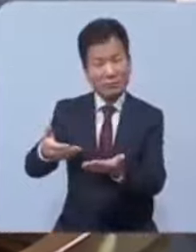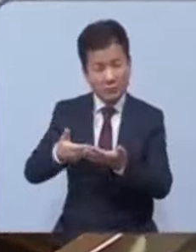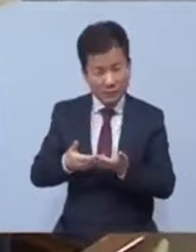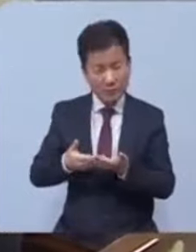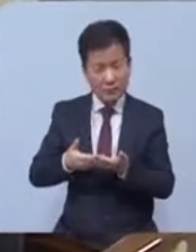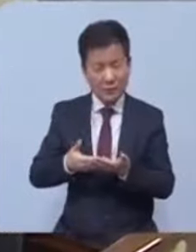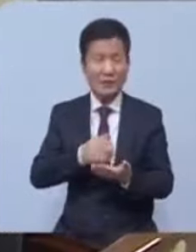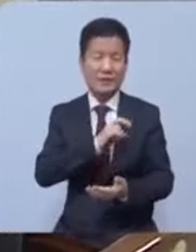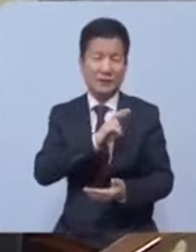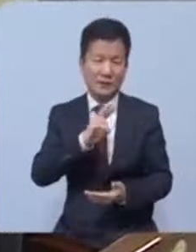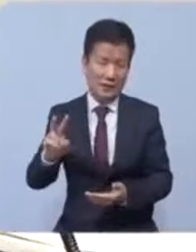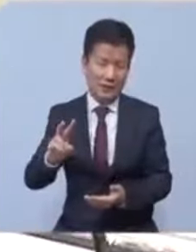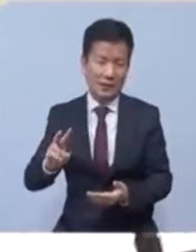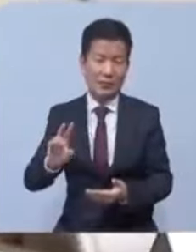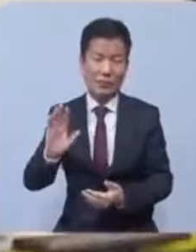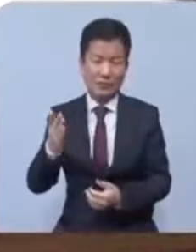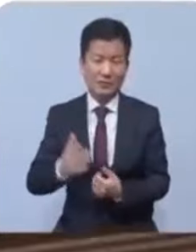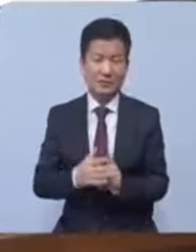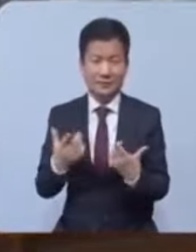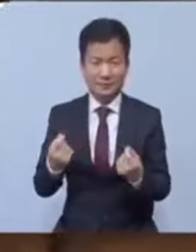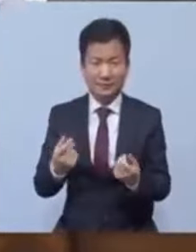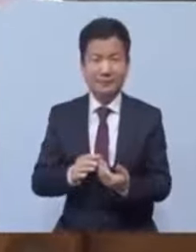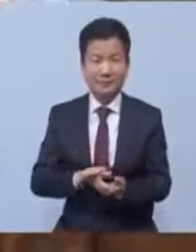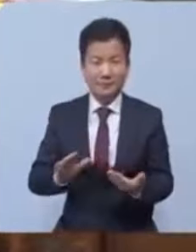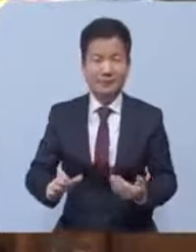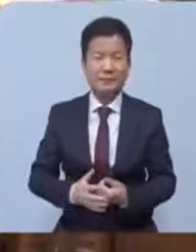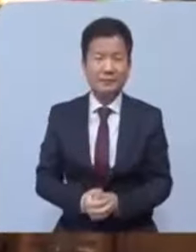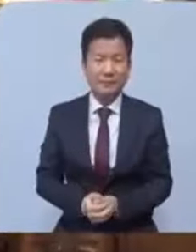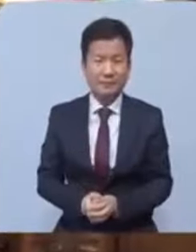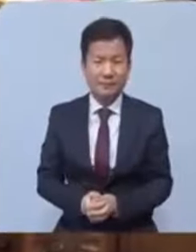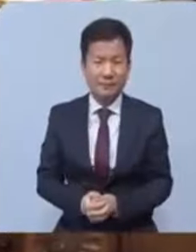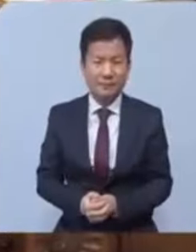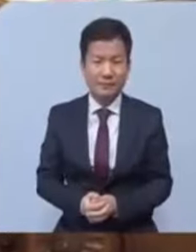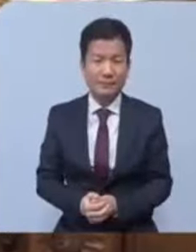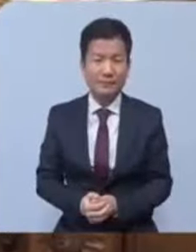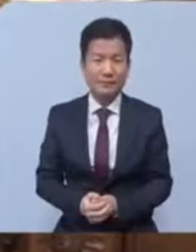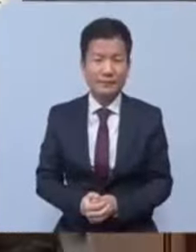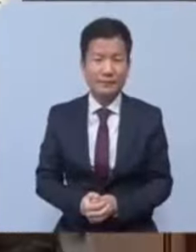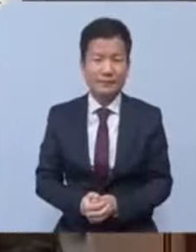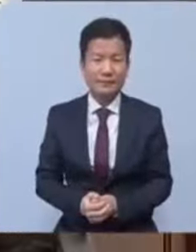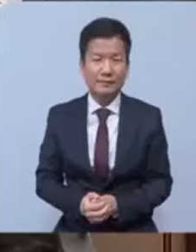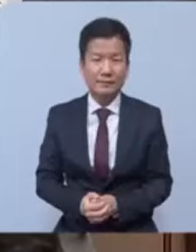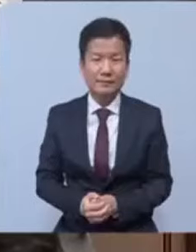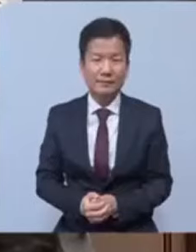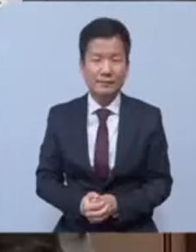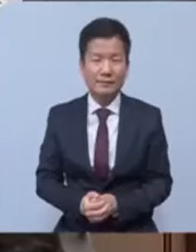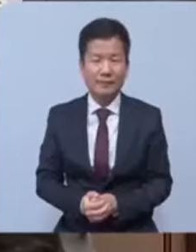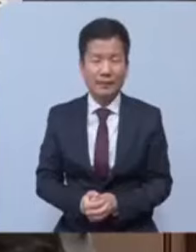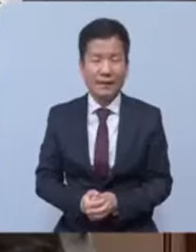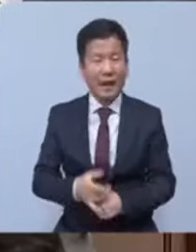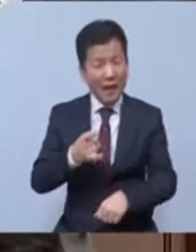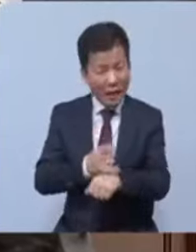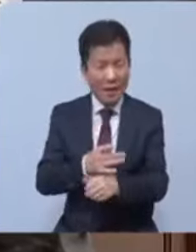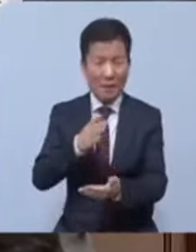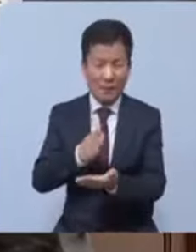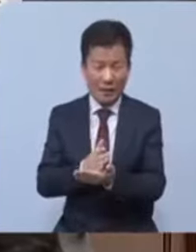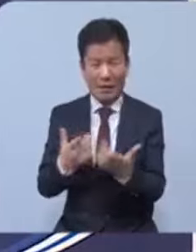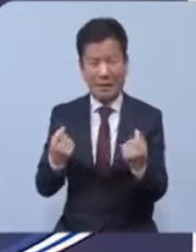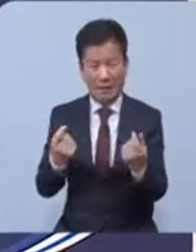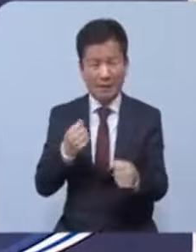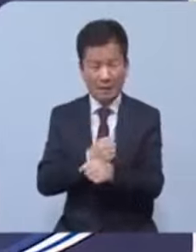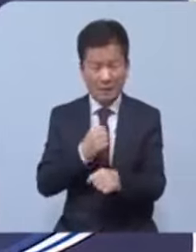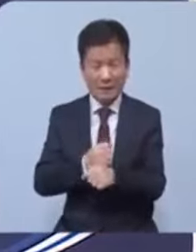수 있는 그런 방향으로 저는 좀 제도가 좀 보완이 됐으면 좋겠다는 하나마나한 요식행위가